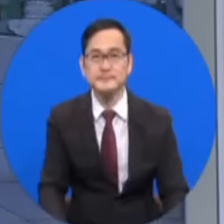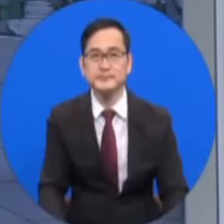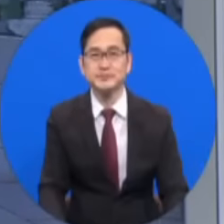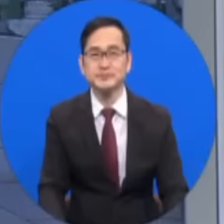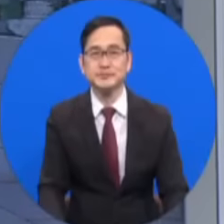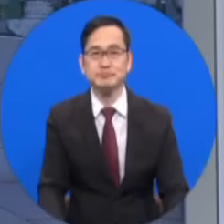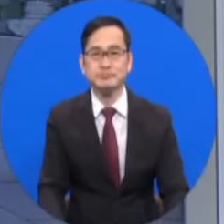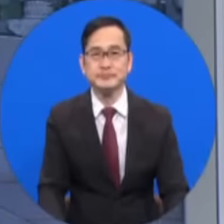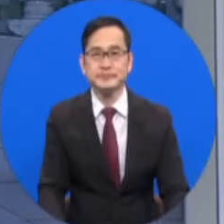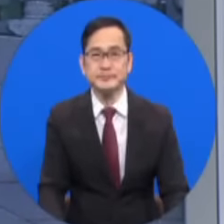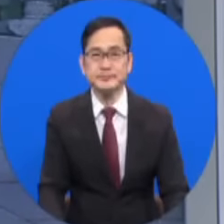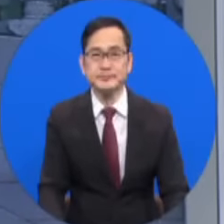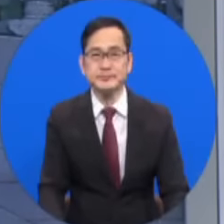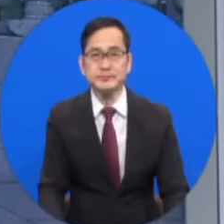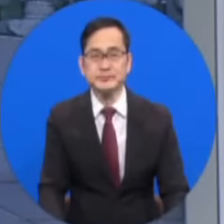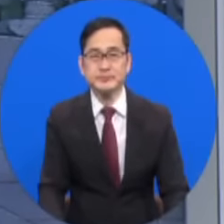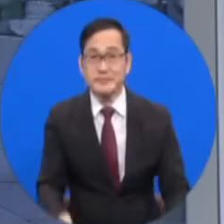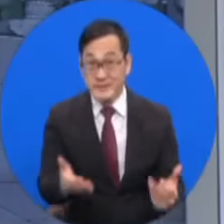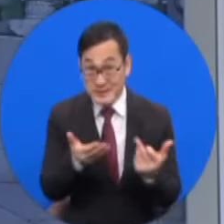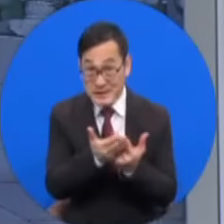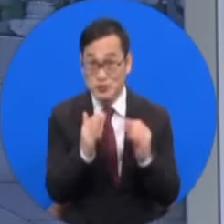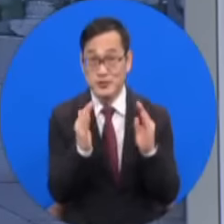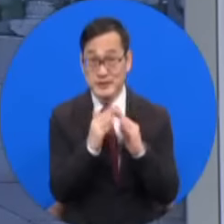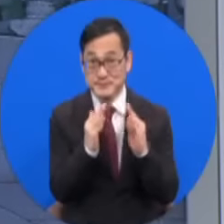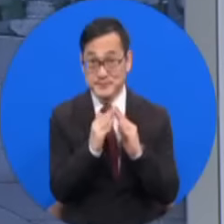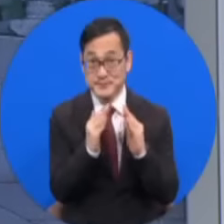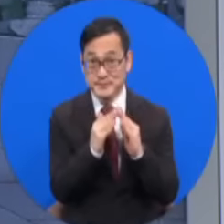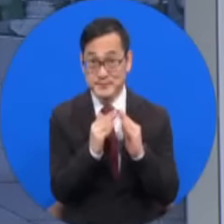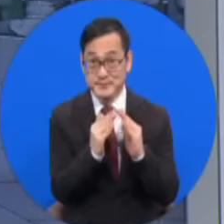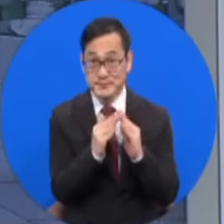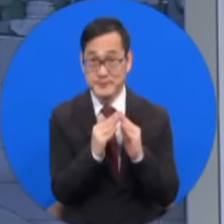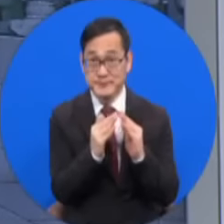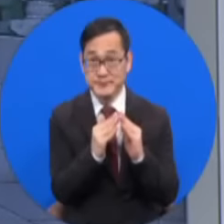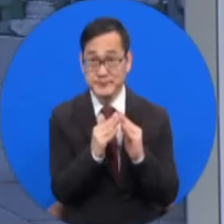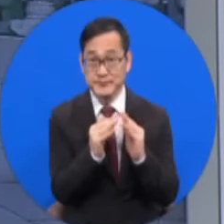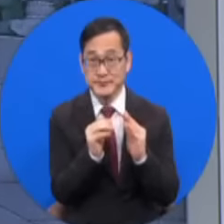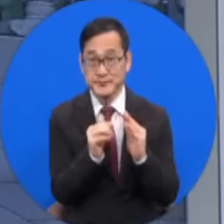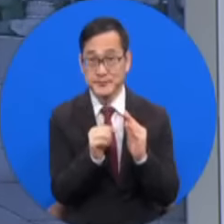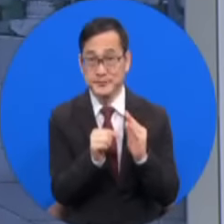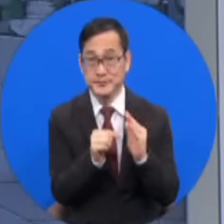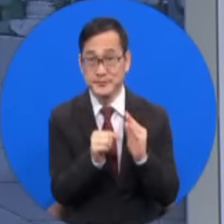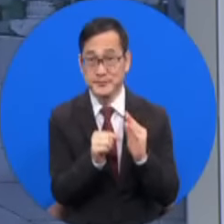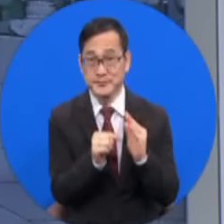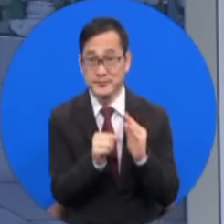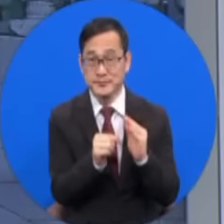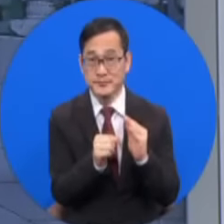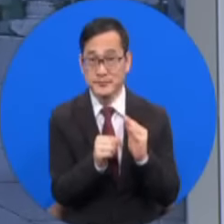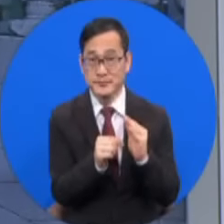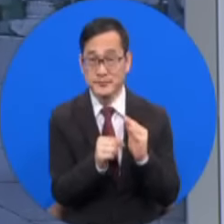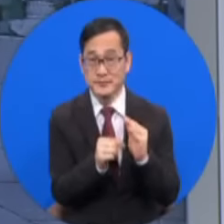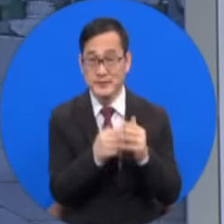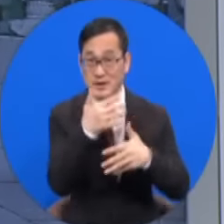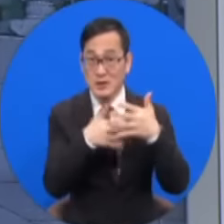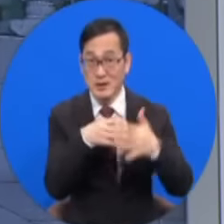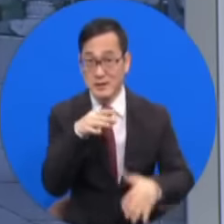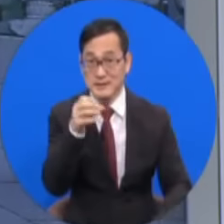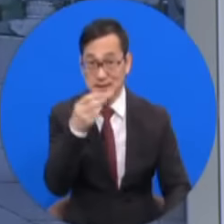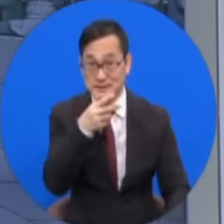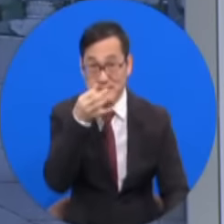그 제주도 집 임대 어플에 등록이 되 있다는 그 집 영상부터 한번 좀 볼 수 있